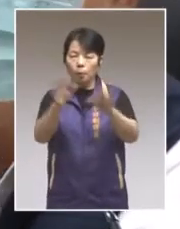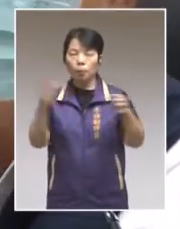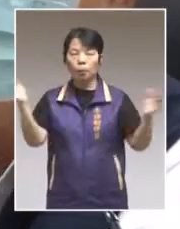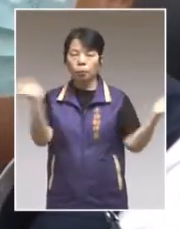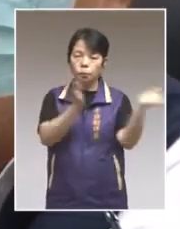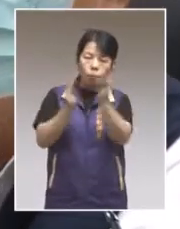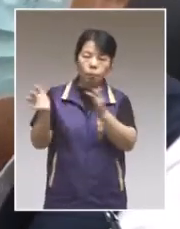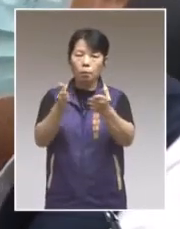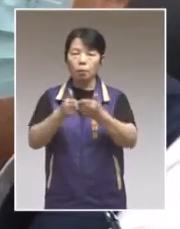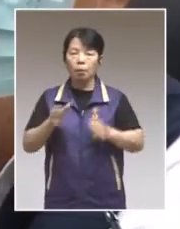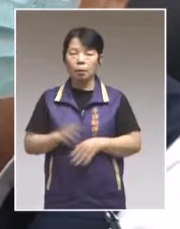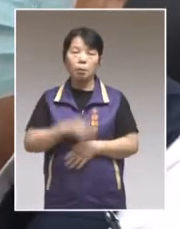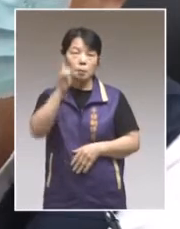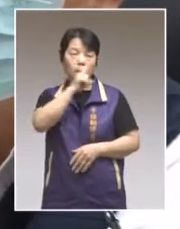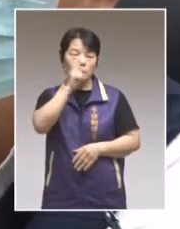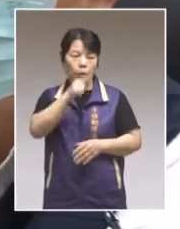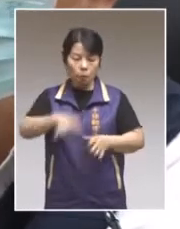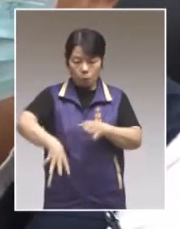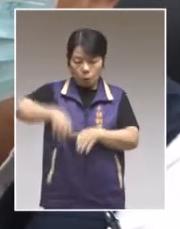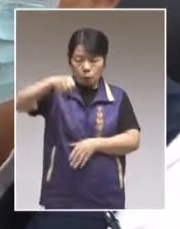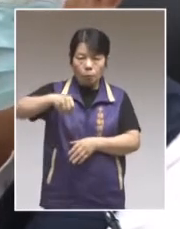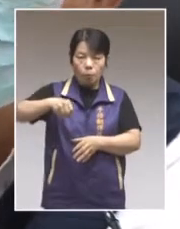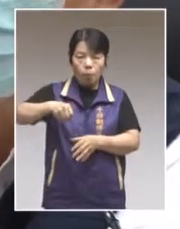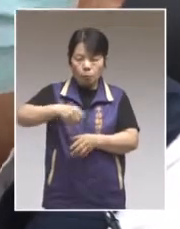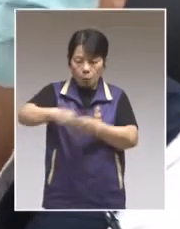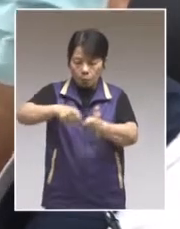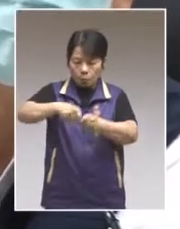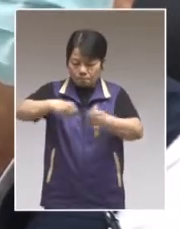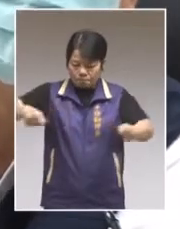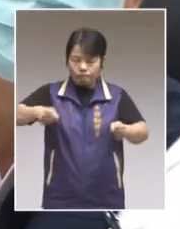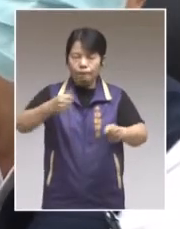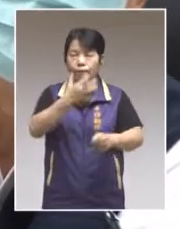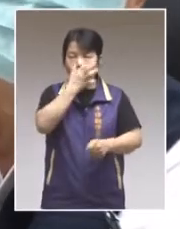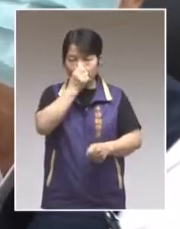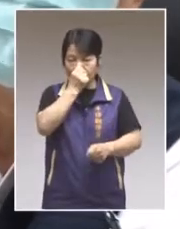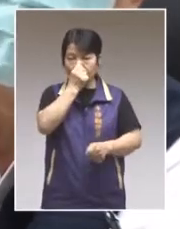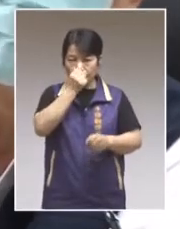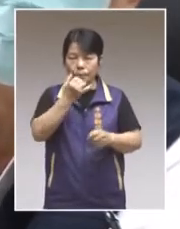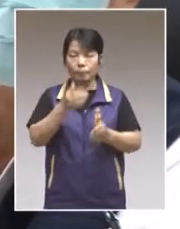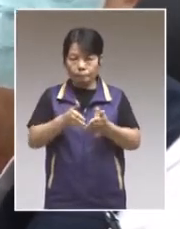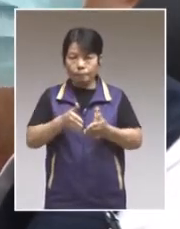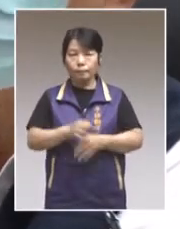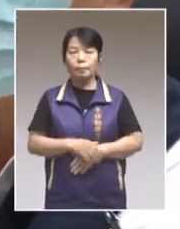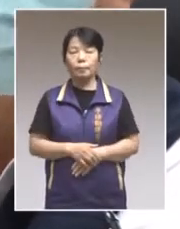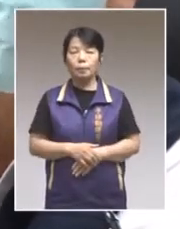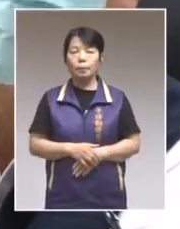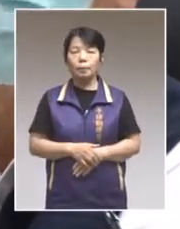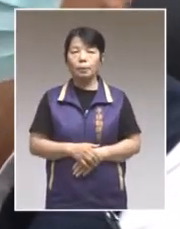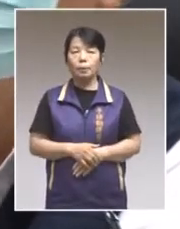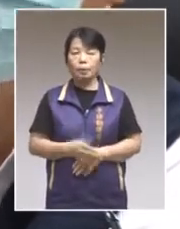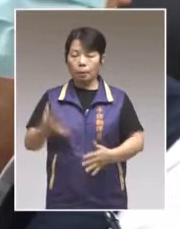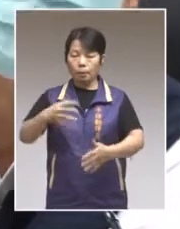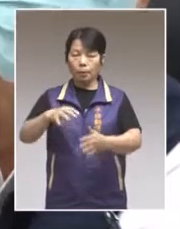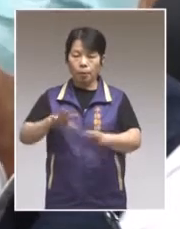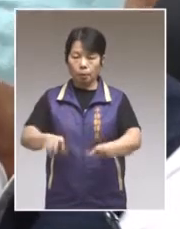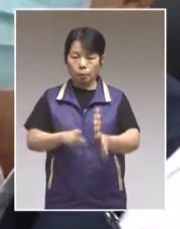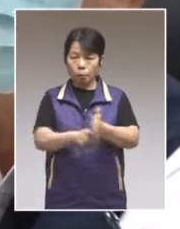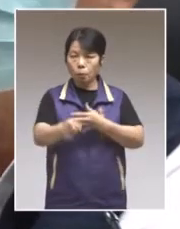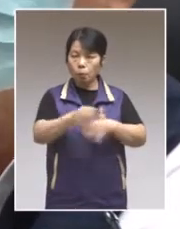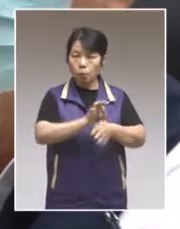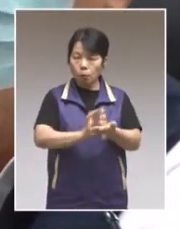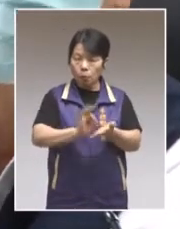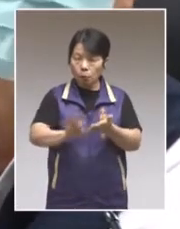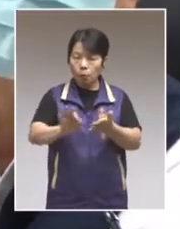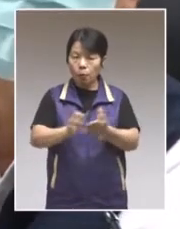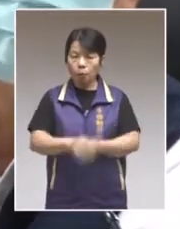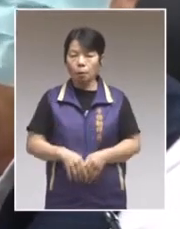袋，要有双层的一个密封。那这个在我们的整个关爱包里面有我们专用的垃圾